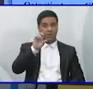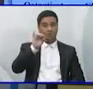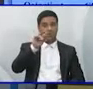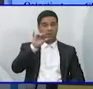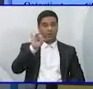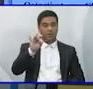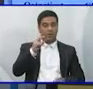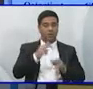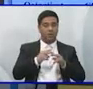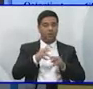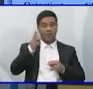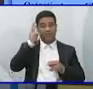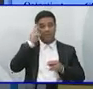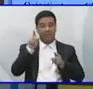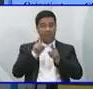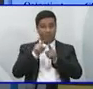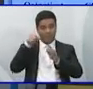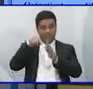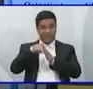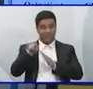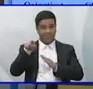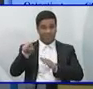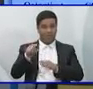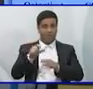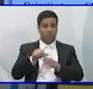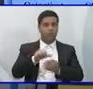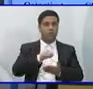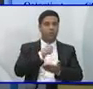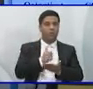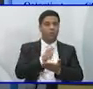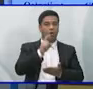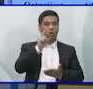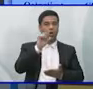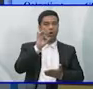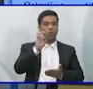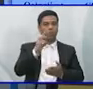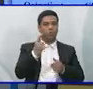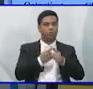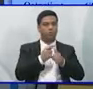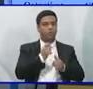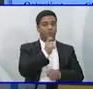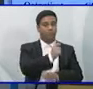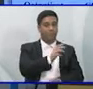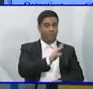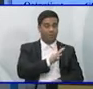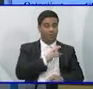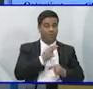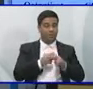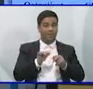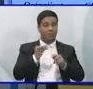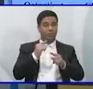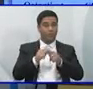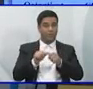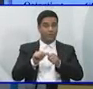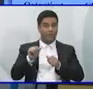Beylar og'asi hattoki Xiva xonligida xon maqomiga tenglashtirilgan. Bundan